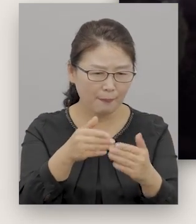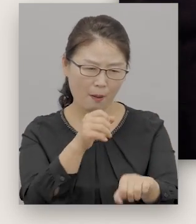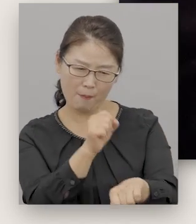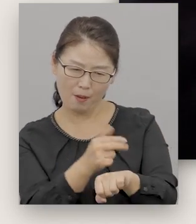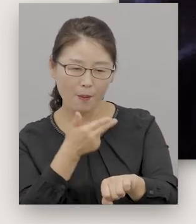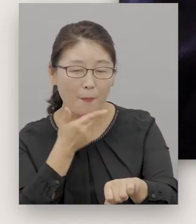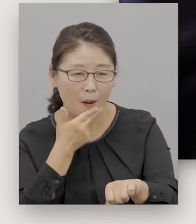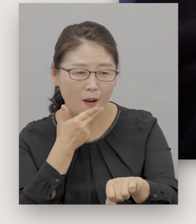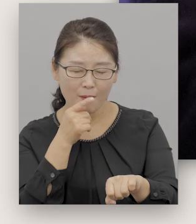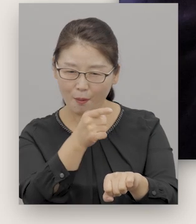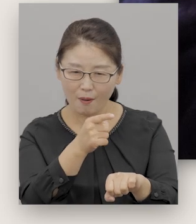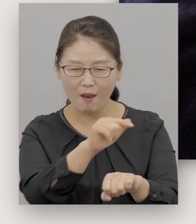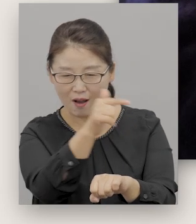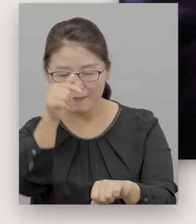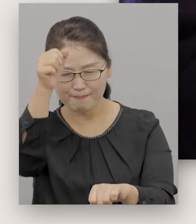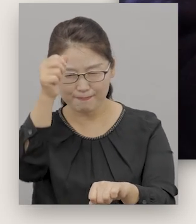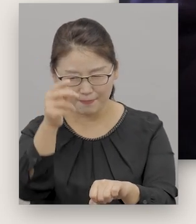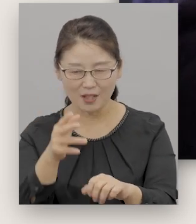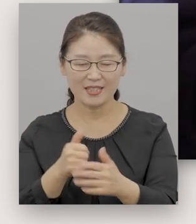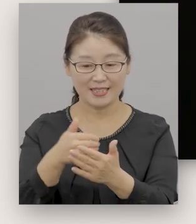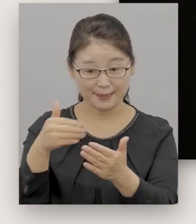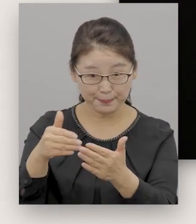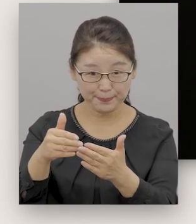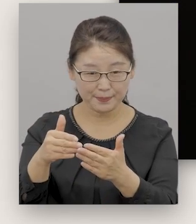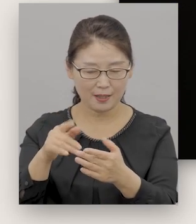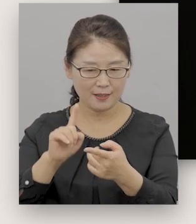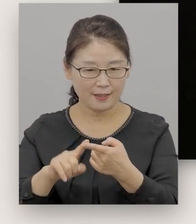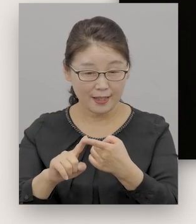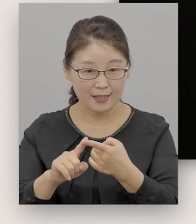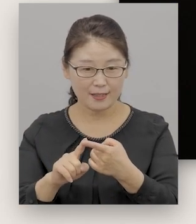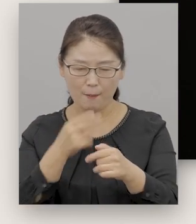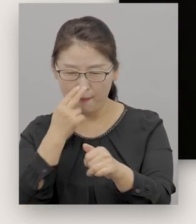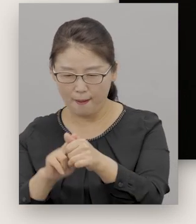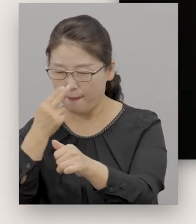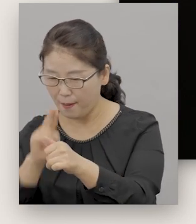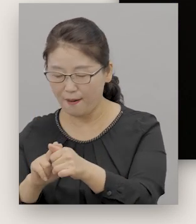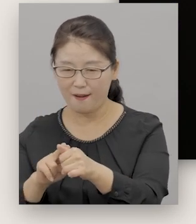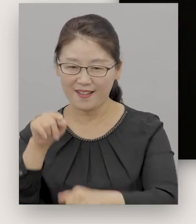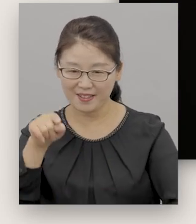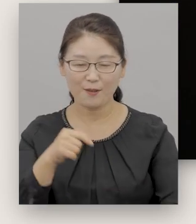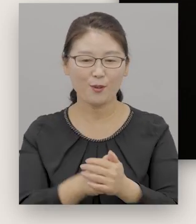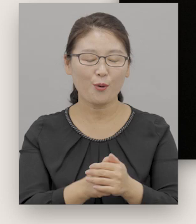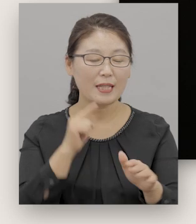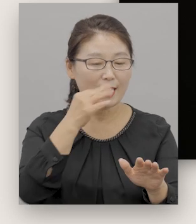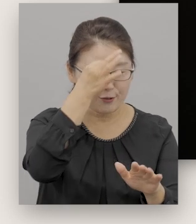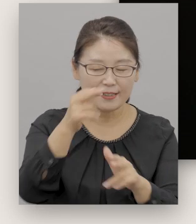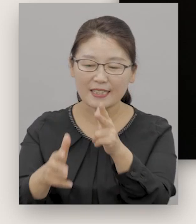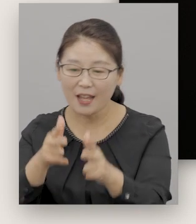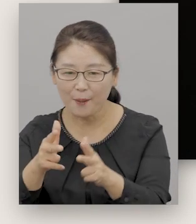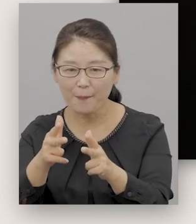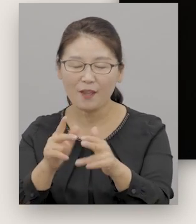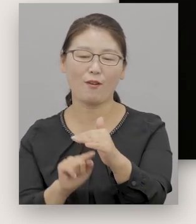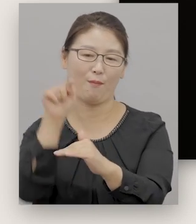경계도 넘었는데 여기서는 이제 예술의 영역과 산업의 영역까지 그 경계를 넘게 되는 것이죠. 이제 그런 부분들이 듀샹의 자유로움을 굉장히